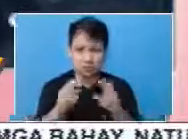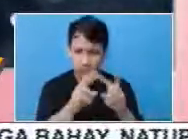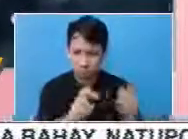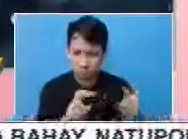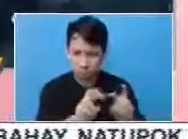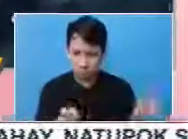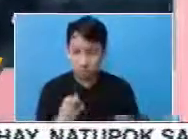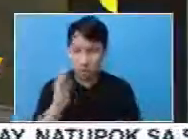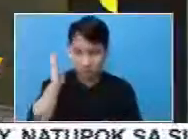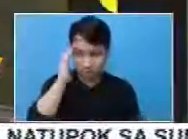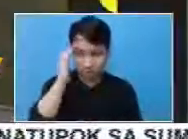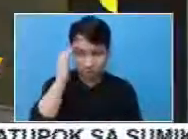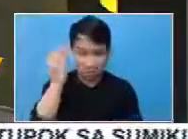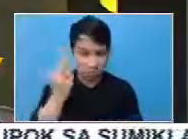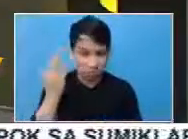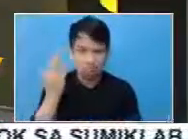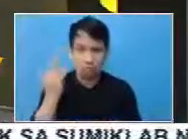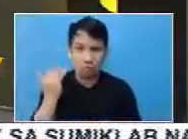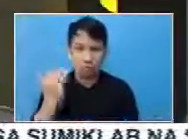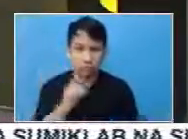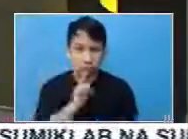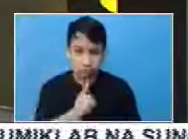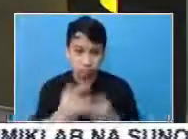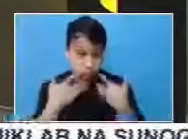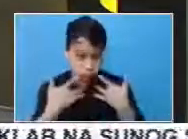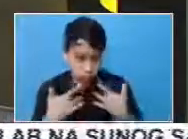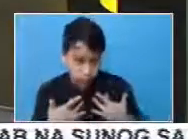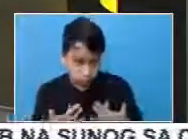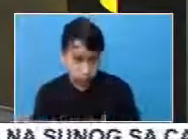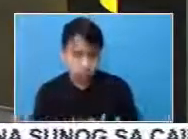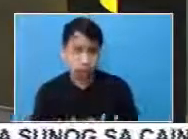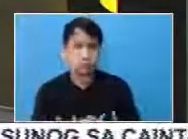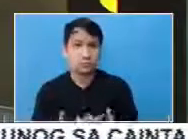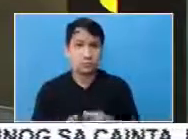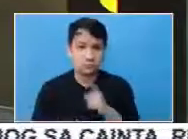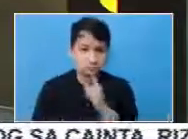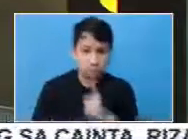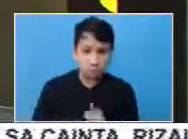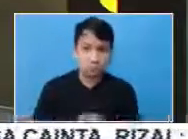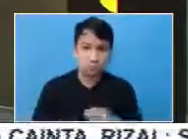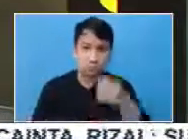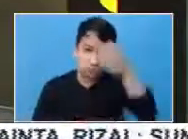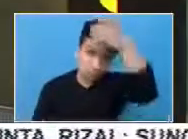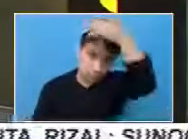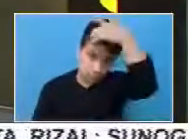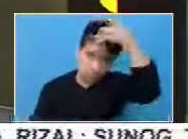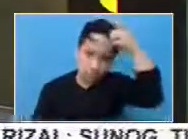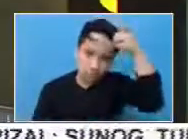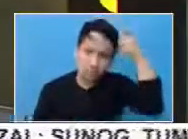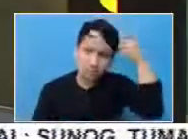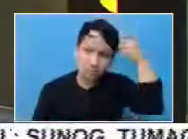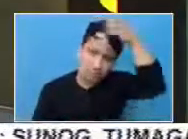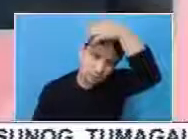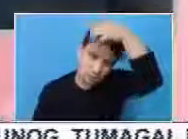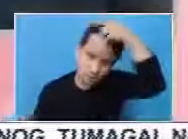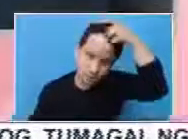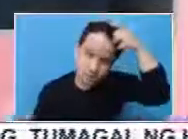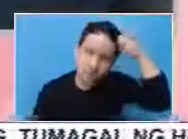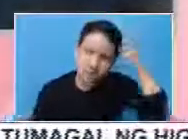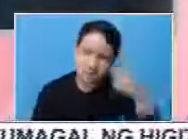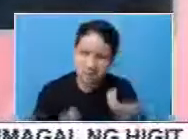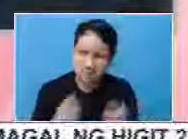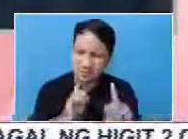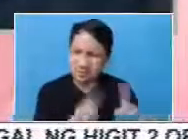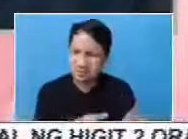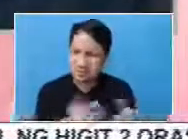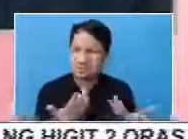ito. Magandang umaga po sa inyo. Sir Gani, magandang umaga po. Nung aktwal o bago siya magwala at